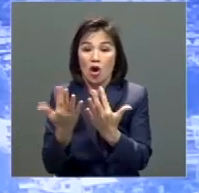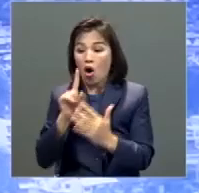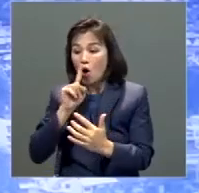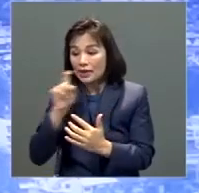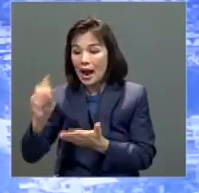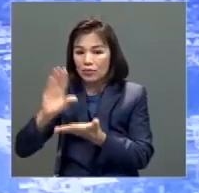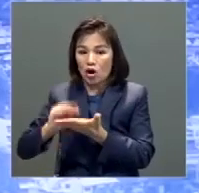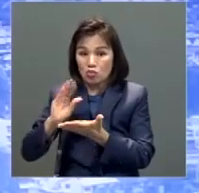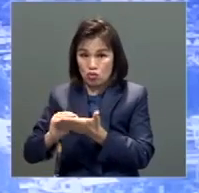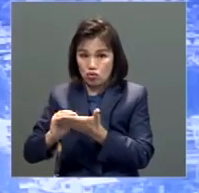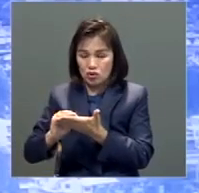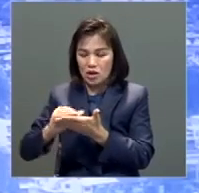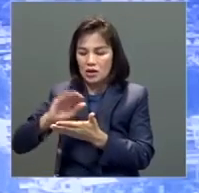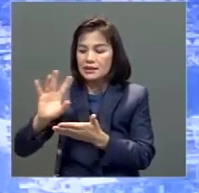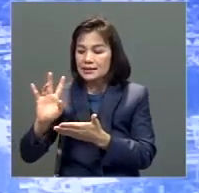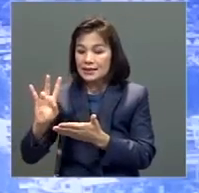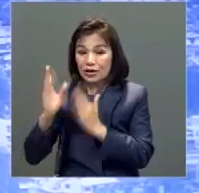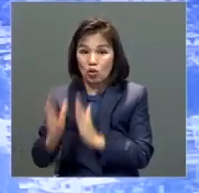คนนะครับแล้วก็ไปในที่ชุมชนห้างสรรพสินค้าตลาดนัดสถานที่ท่องเที่ยวนิดหนึ่งคนนะครับก็รวมแล้วบวกกับทางการรอการสอบสวนที่เจ็บก็เป็น28